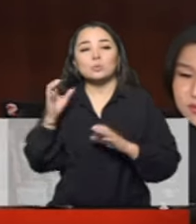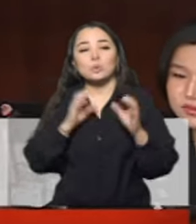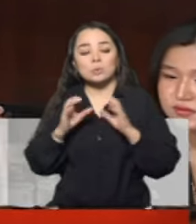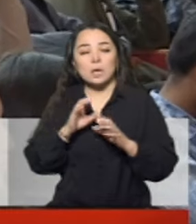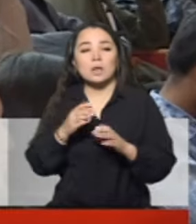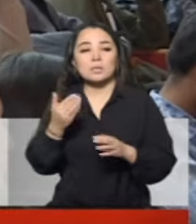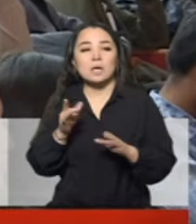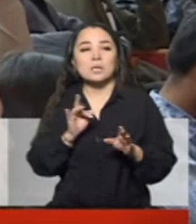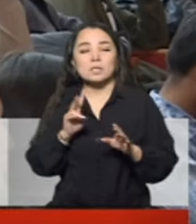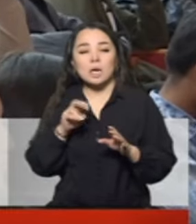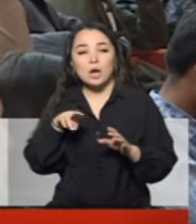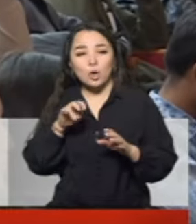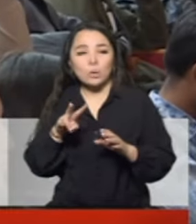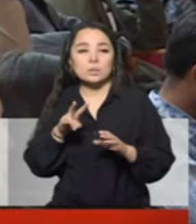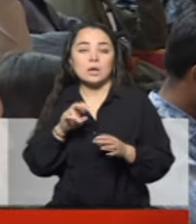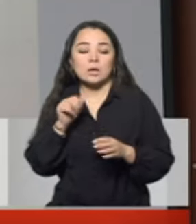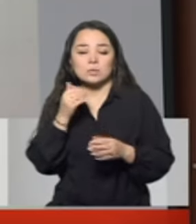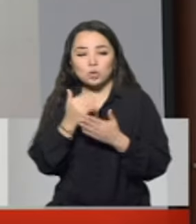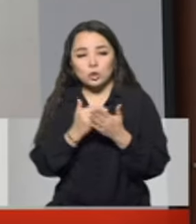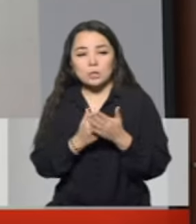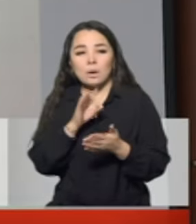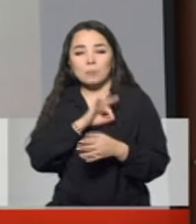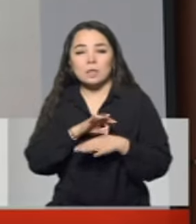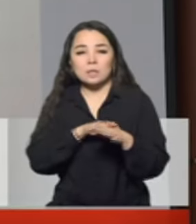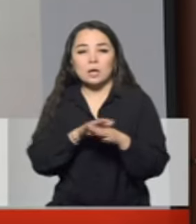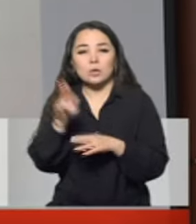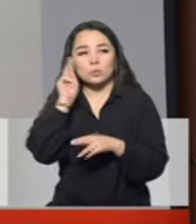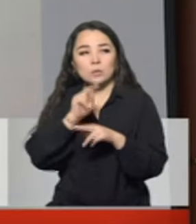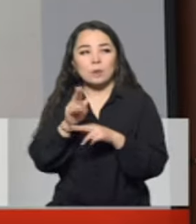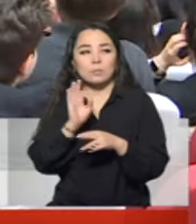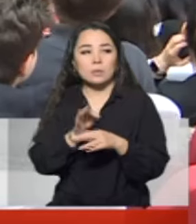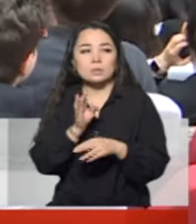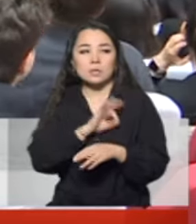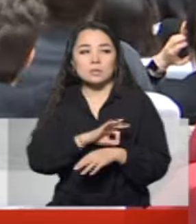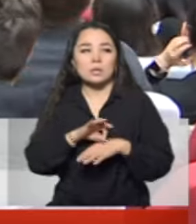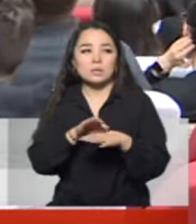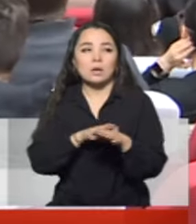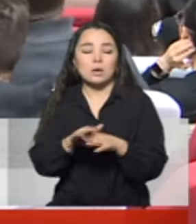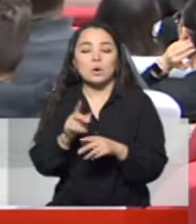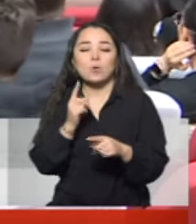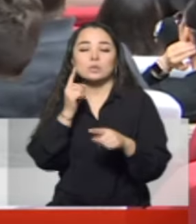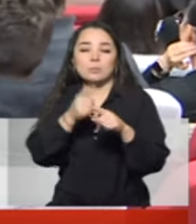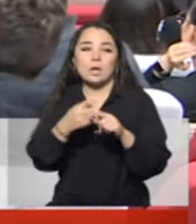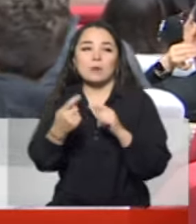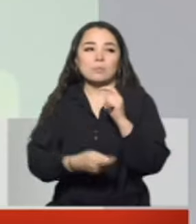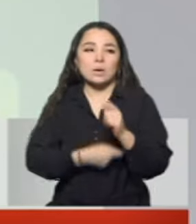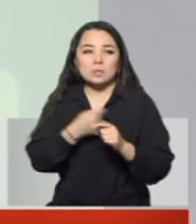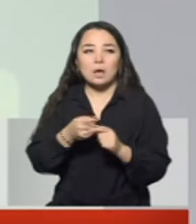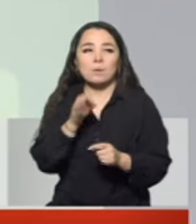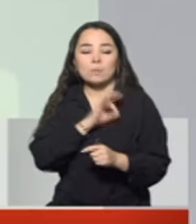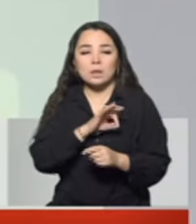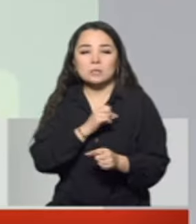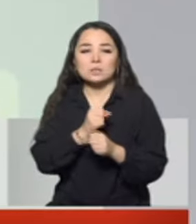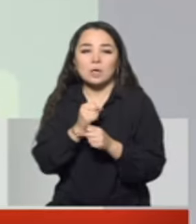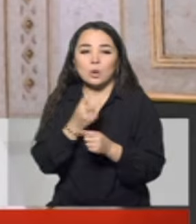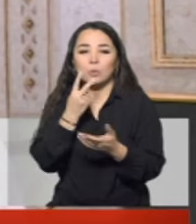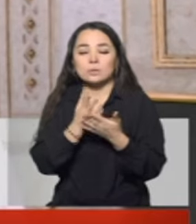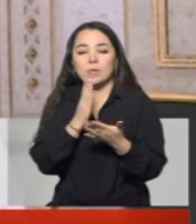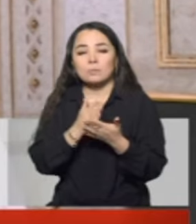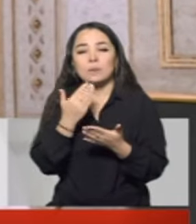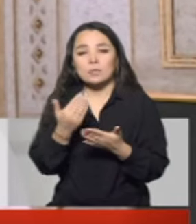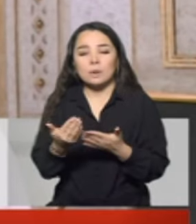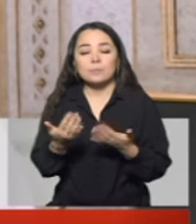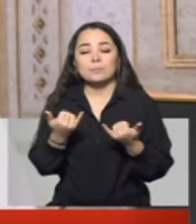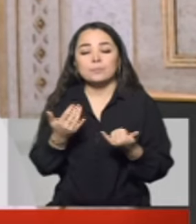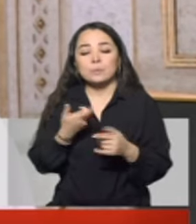нейрондық желілерді пайдаланудың қыр-сырымен бөлісті. Оқу тапсырмаларын қалай тиімді орындауға болатынын, қосымша материалдарды пайдаланудың жолдарын көрсетті. Мы,